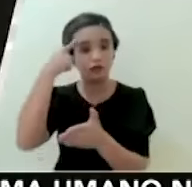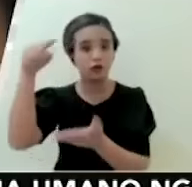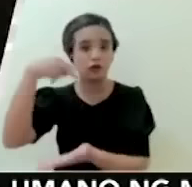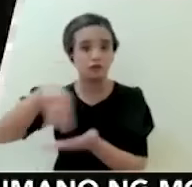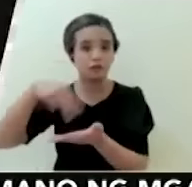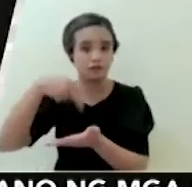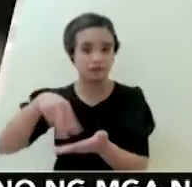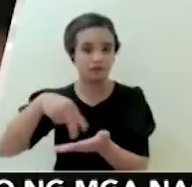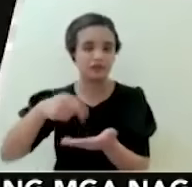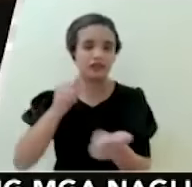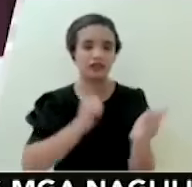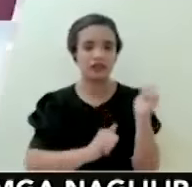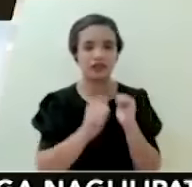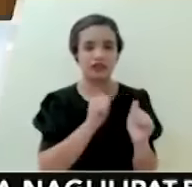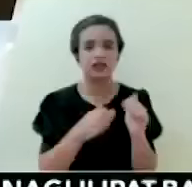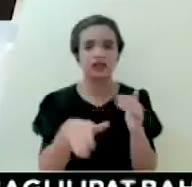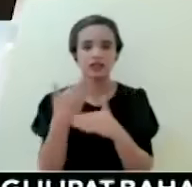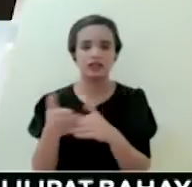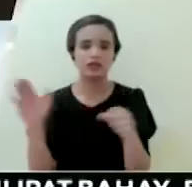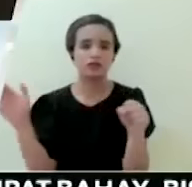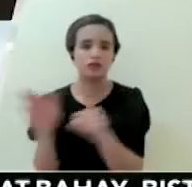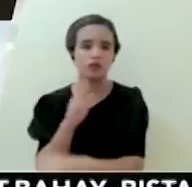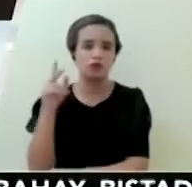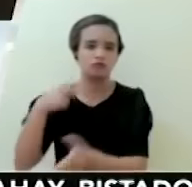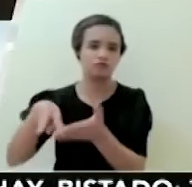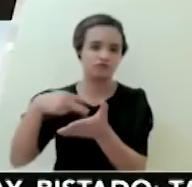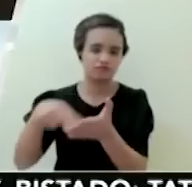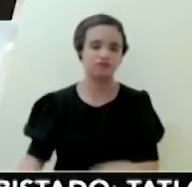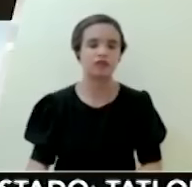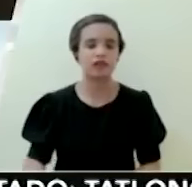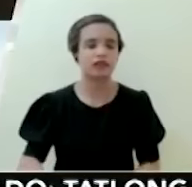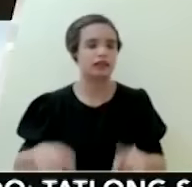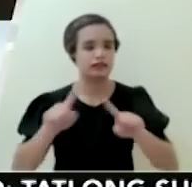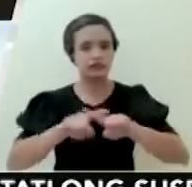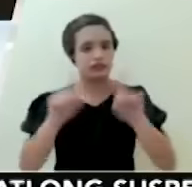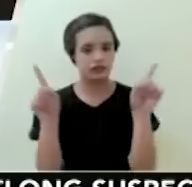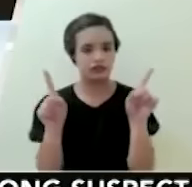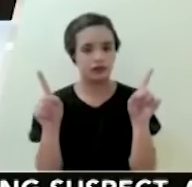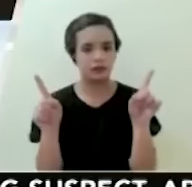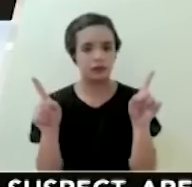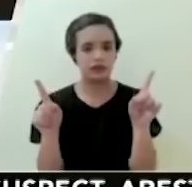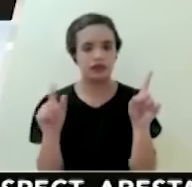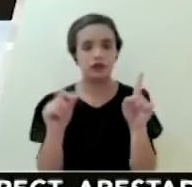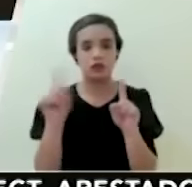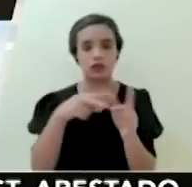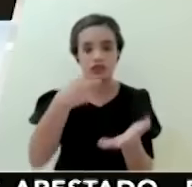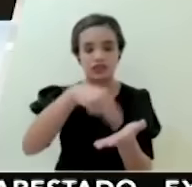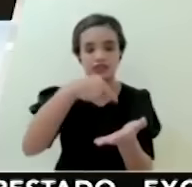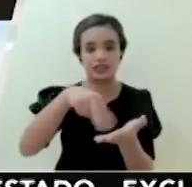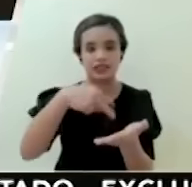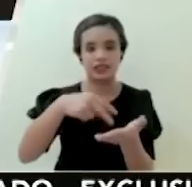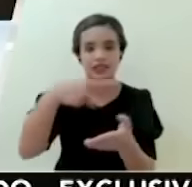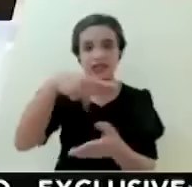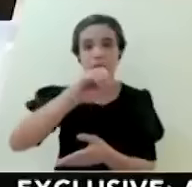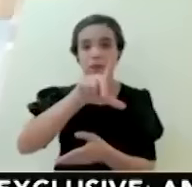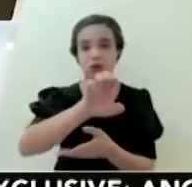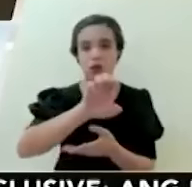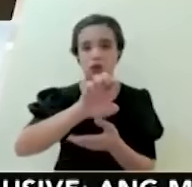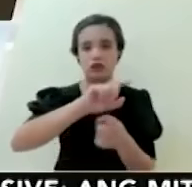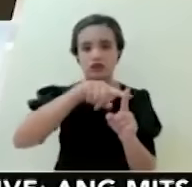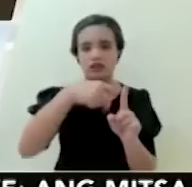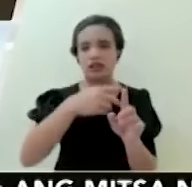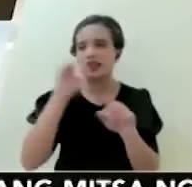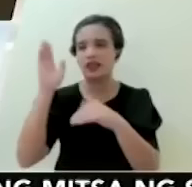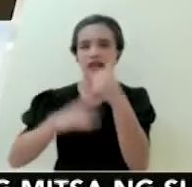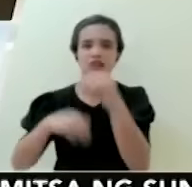isang full-length dance. Malaking difference kasi ng ano eh, ng nagsasayaw sa phone lang kaysa sa nagsasayaw on stage. Kung